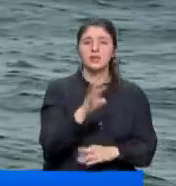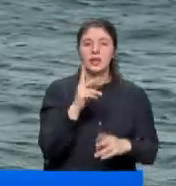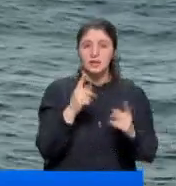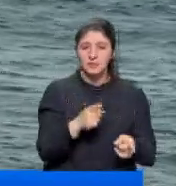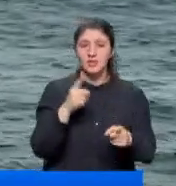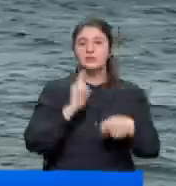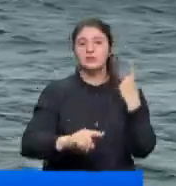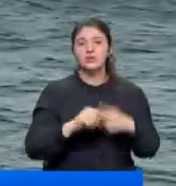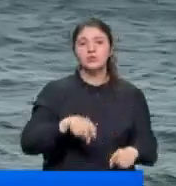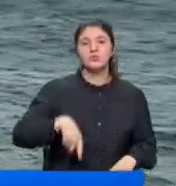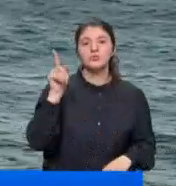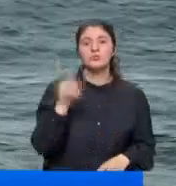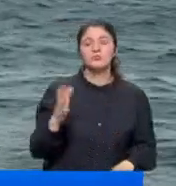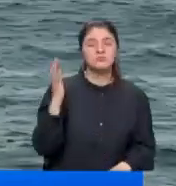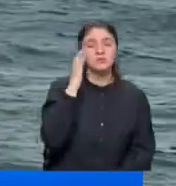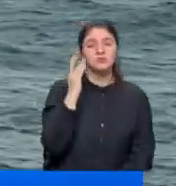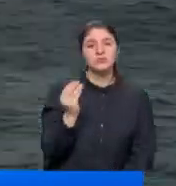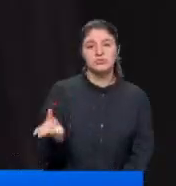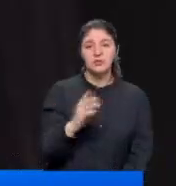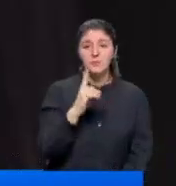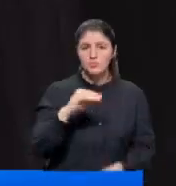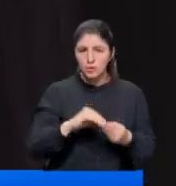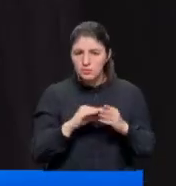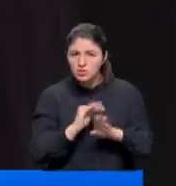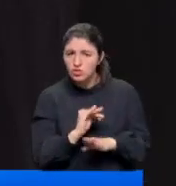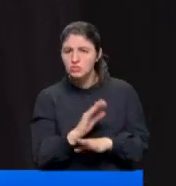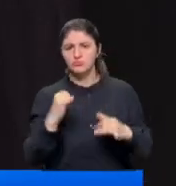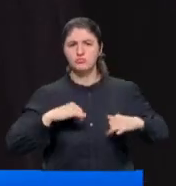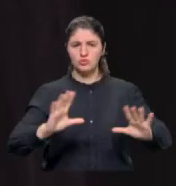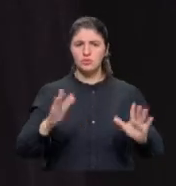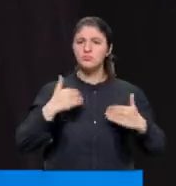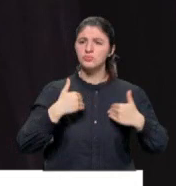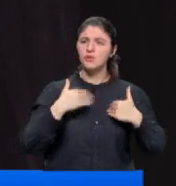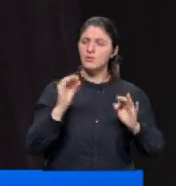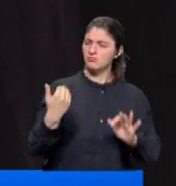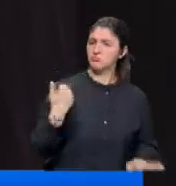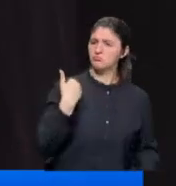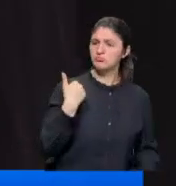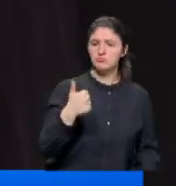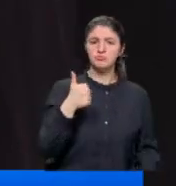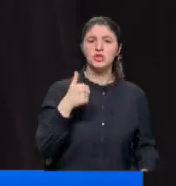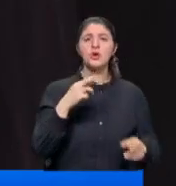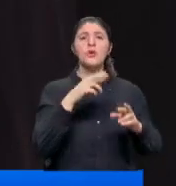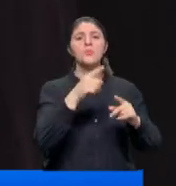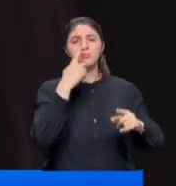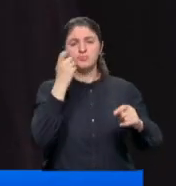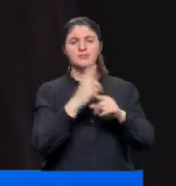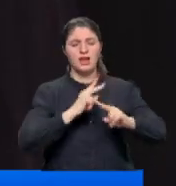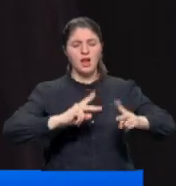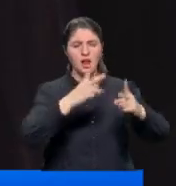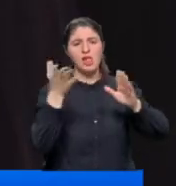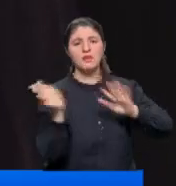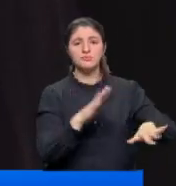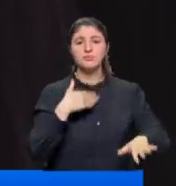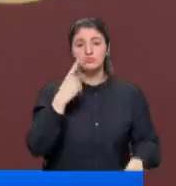gibi siyasetin gündemi oldu. Bir problem mi yaşadınız? Rahat olun. Bize hemen ulaşırsınız. Bürokrasiyi alaşağı ederiz.